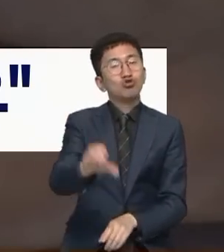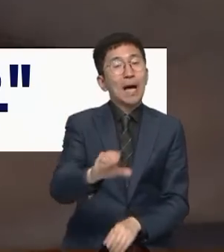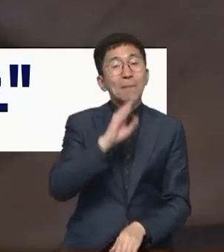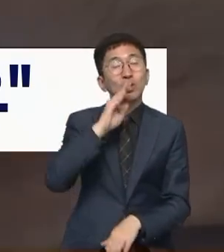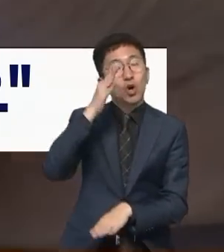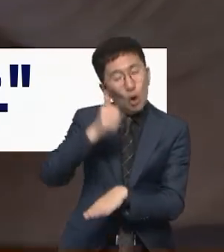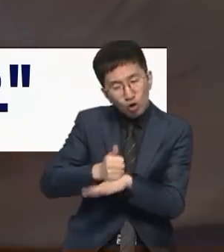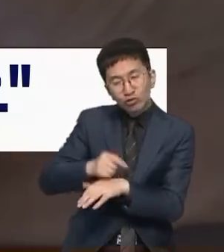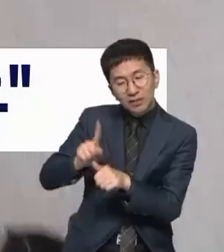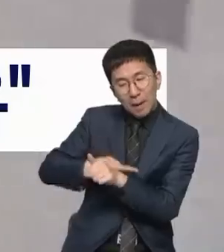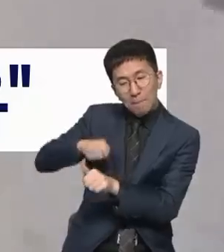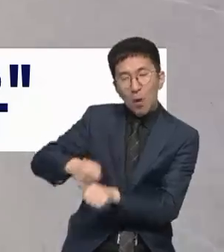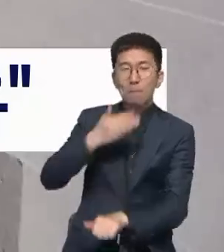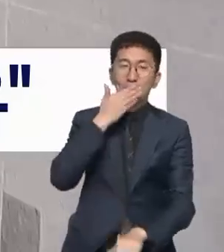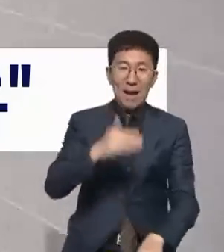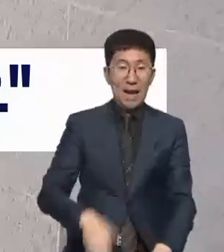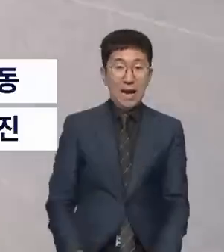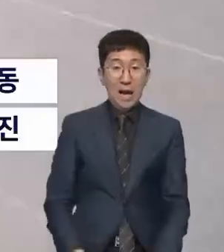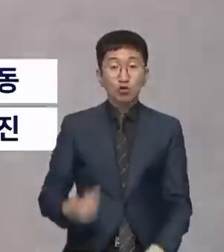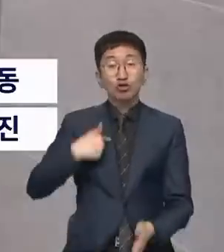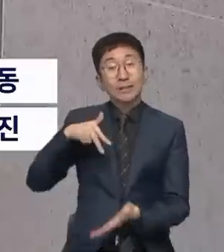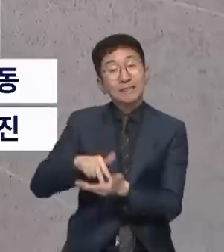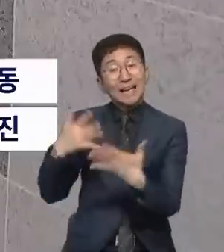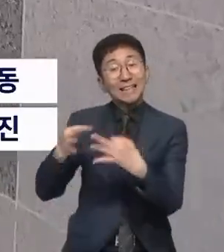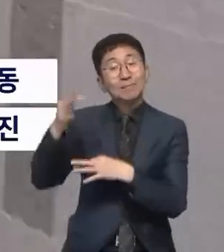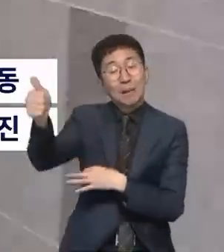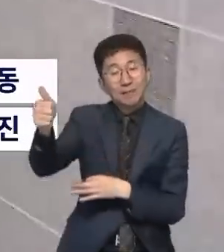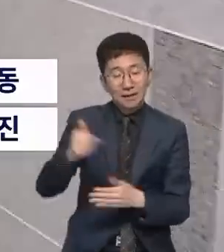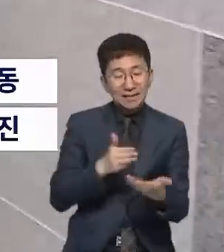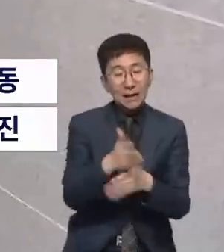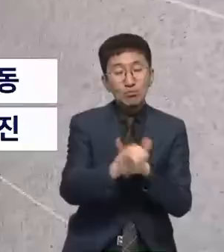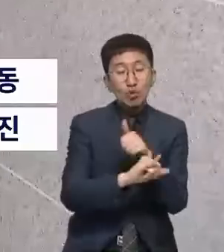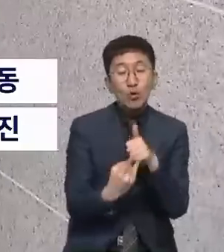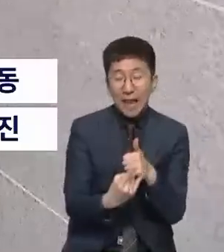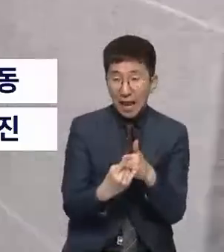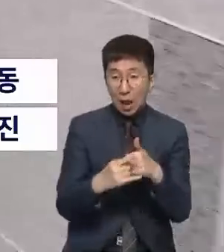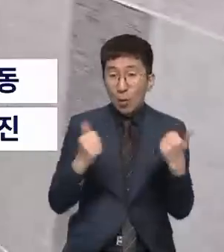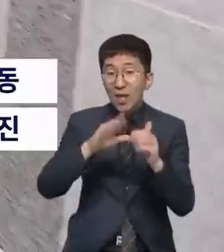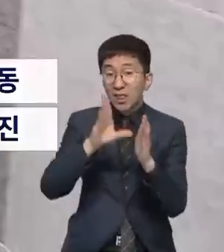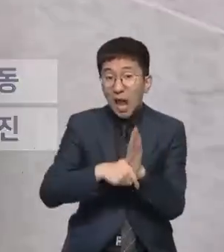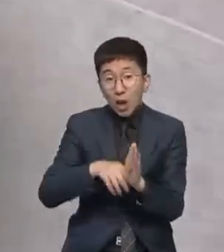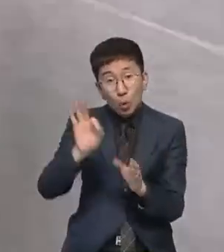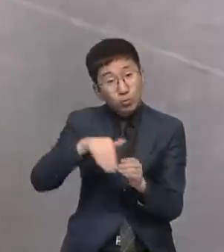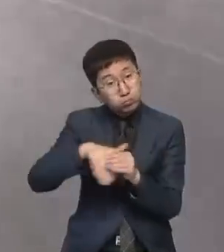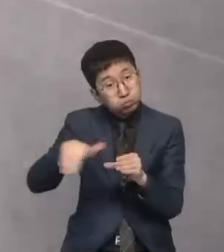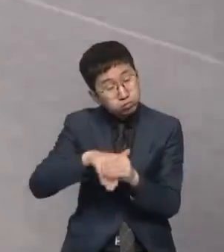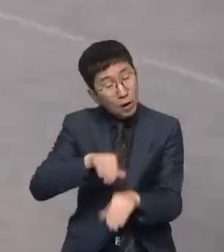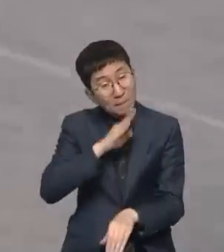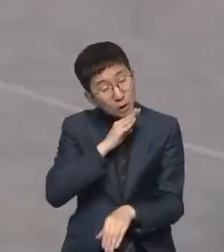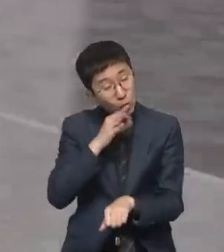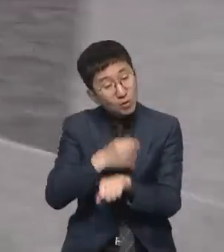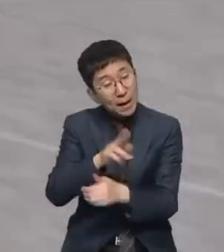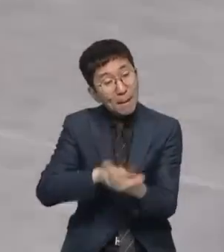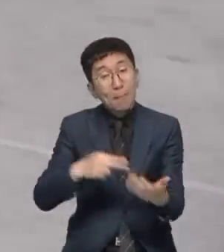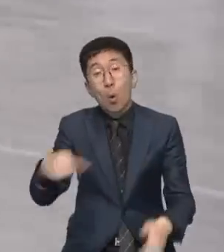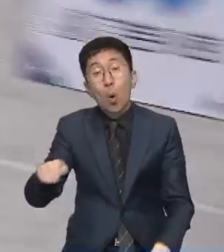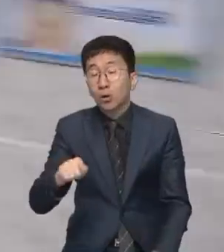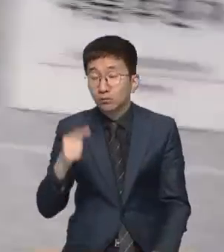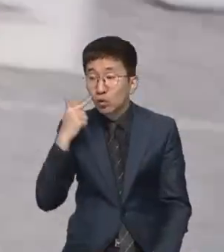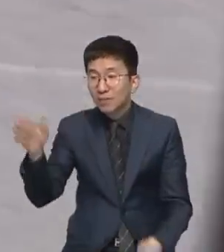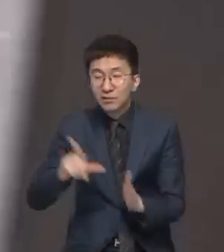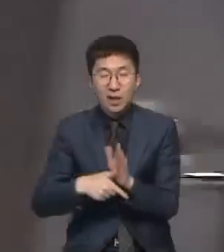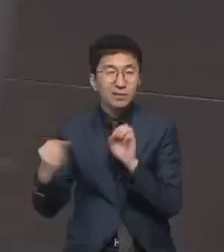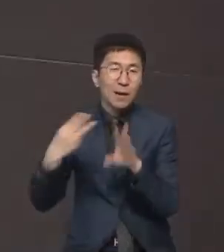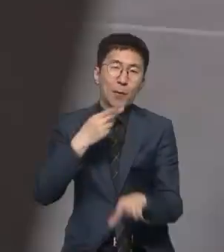수도 있습니다. SBS는 김 의원에게 상임위 회의 도중 가상화폐 거래를 했는지 여러 차례 질의했지만 김 의원은